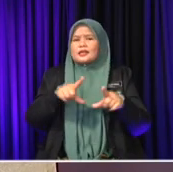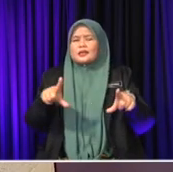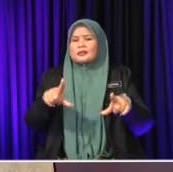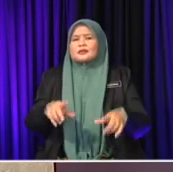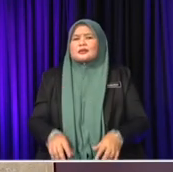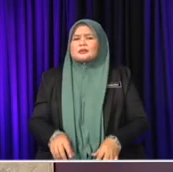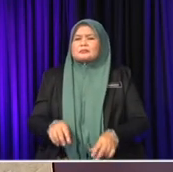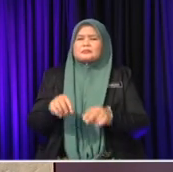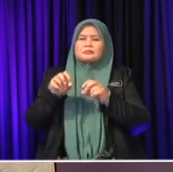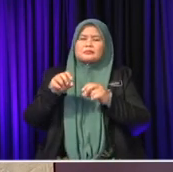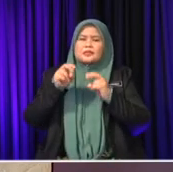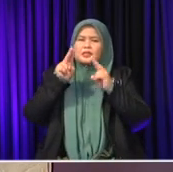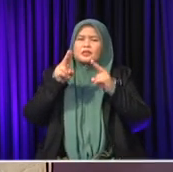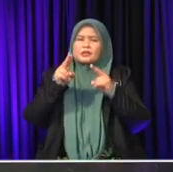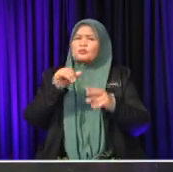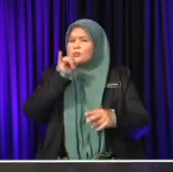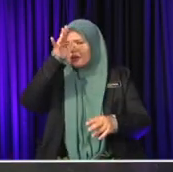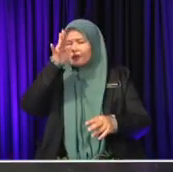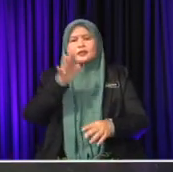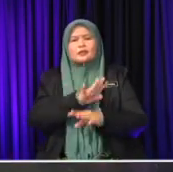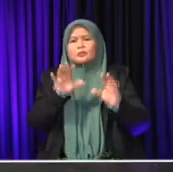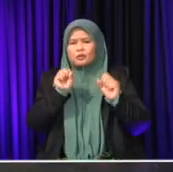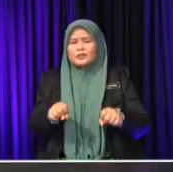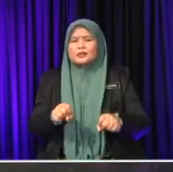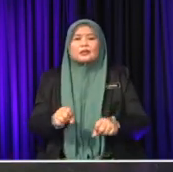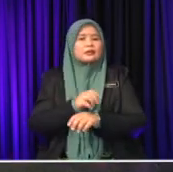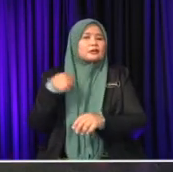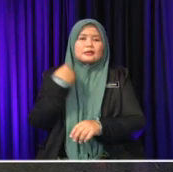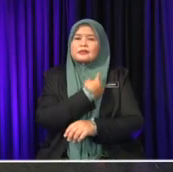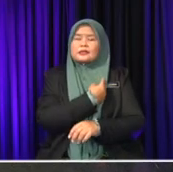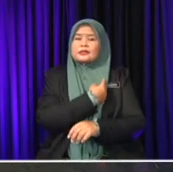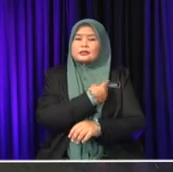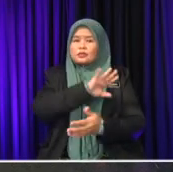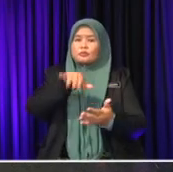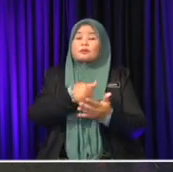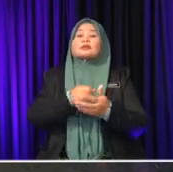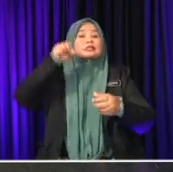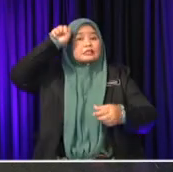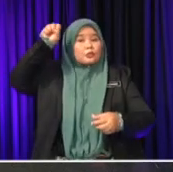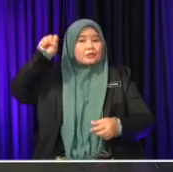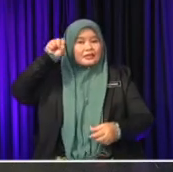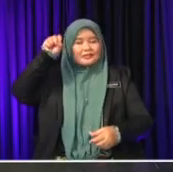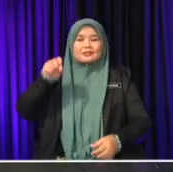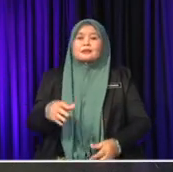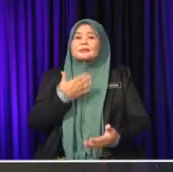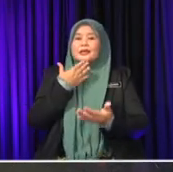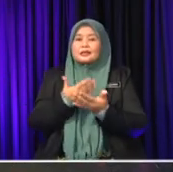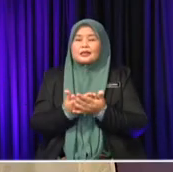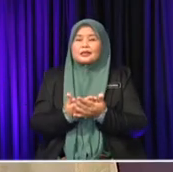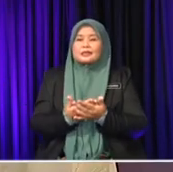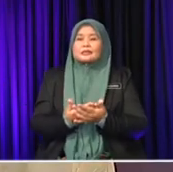mengejek ibu ayah ada begitu semua adalah bersaudara Baiklah